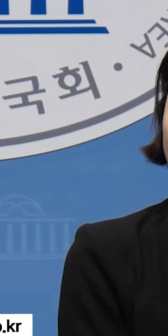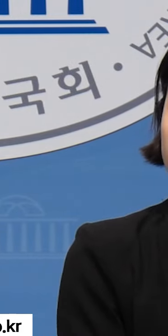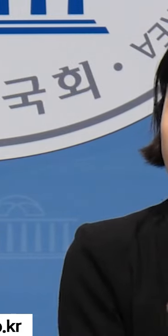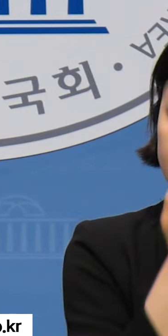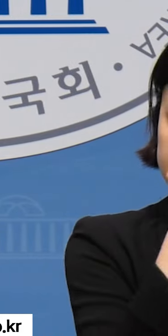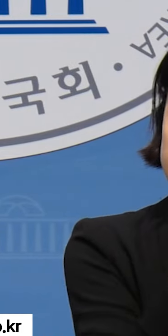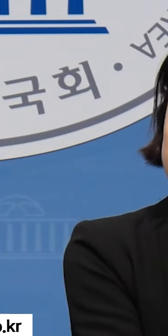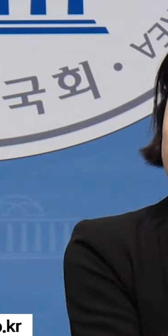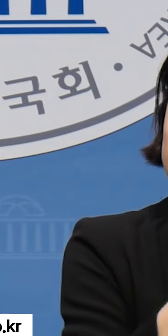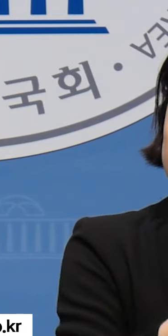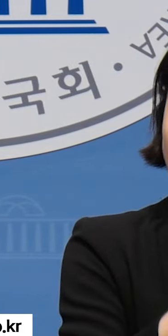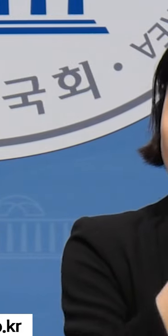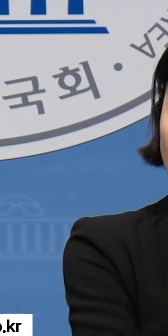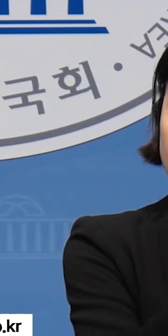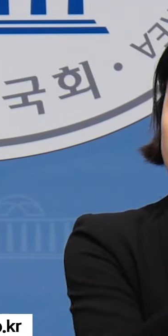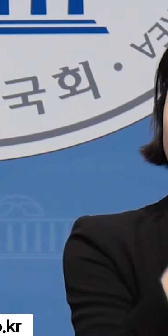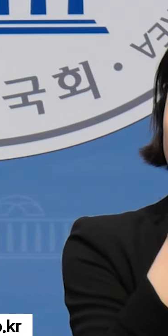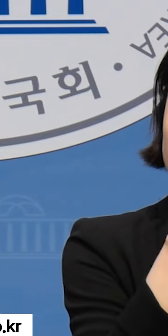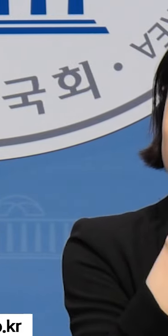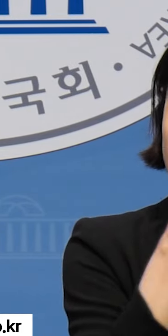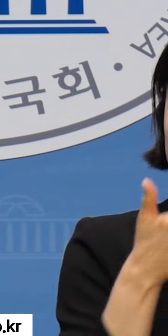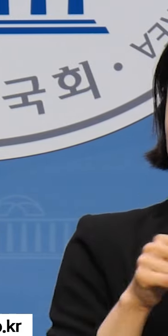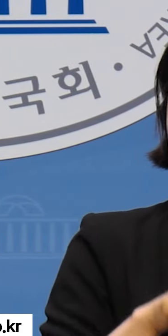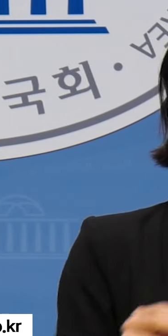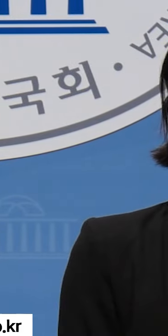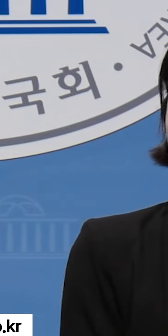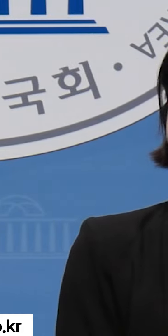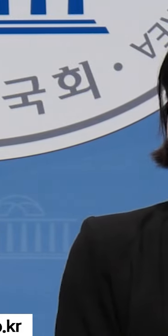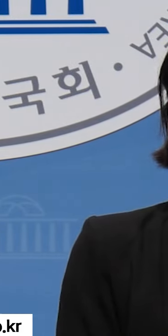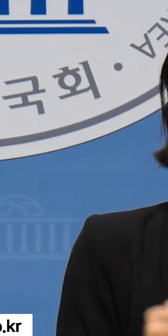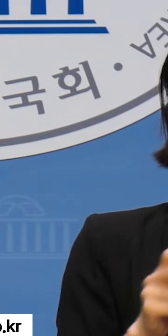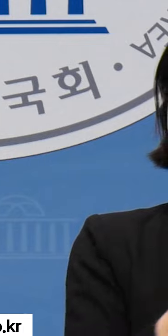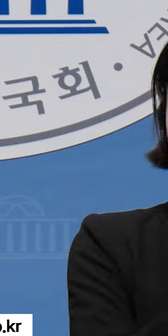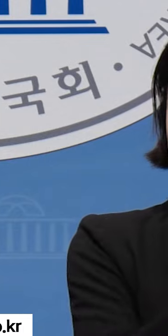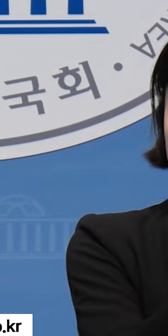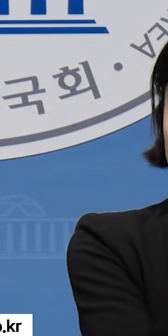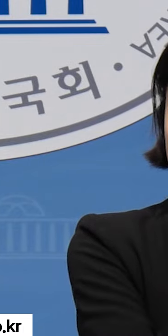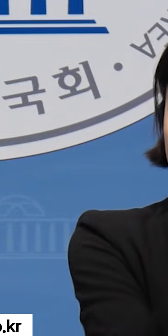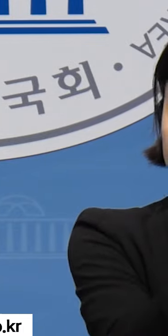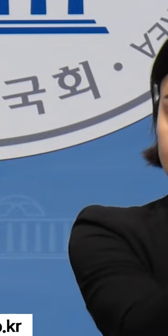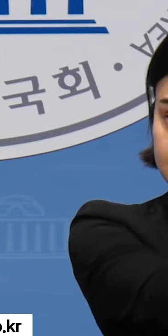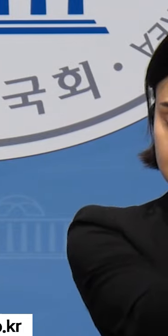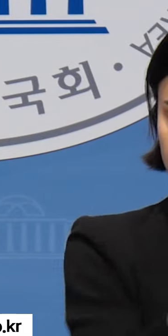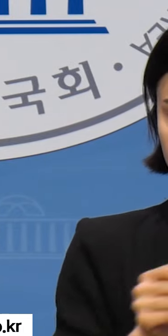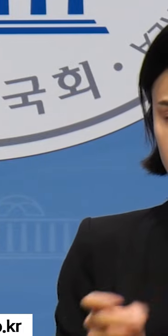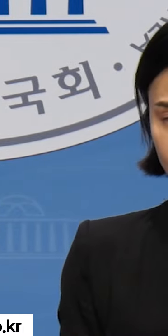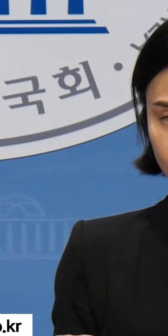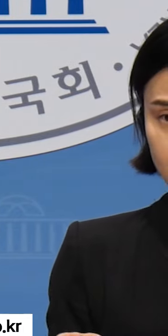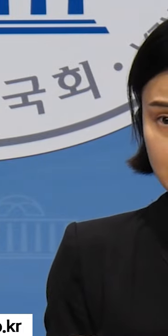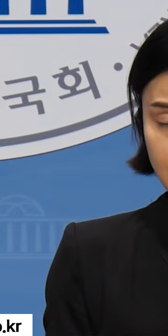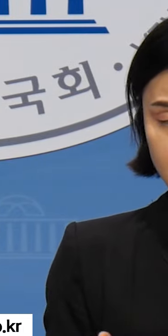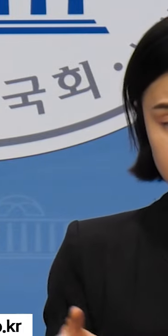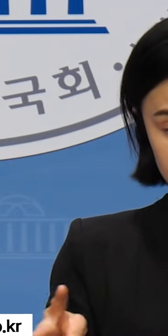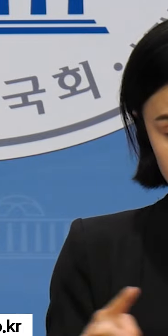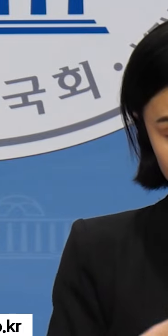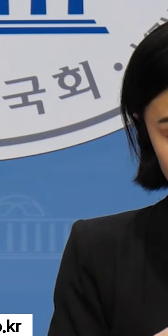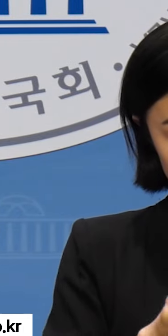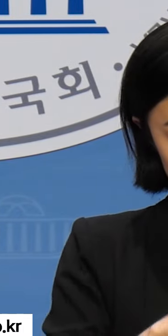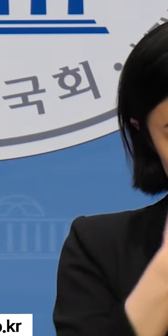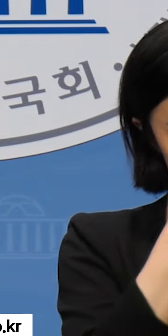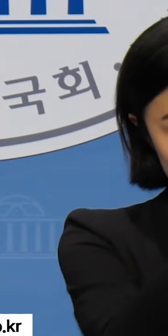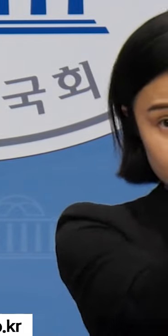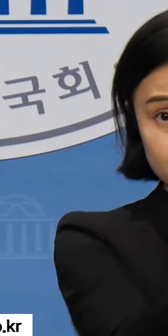상임위원장과 야당 간사는 여야 간사 협의를 아예 무시했고 소위 구성도 하지 않은